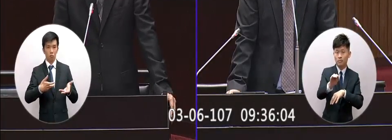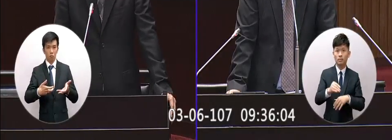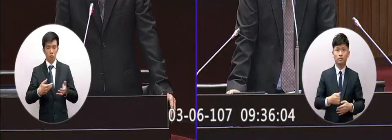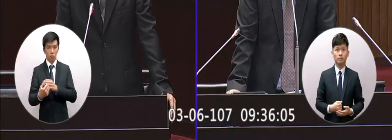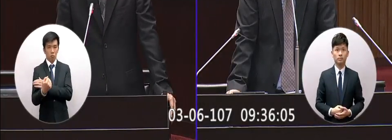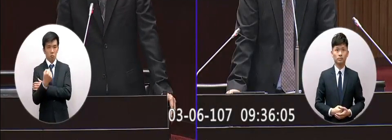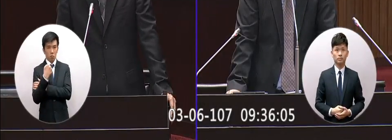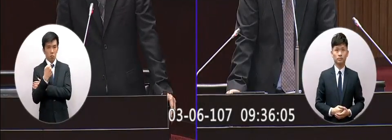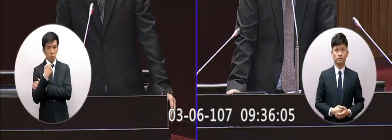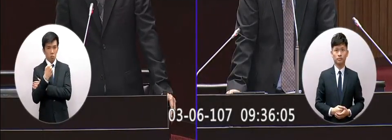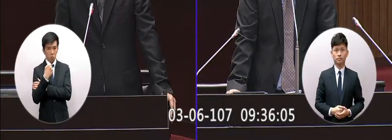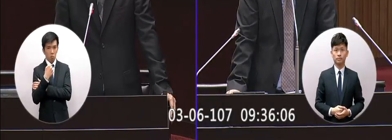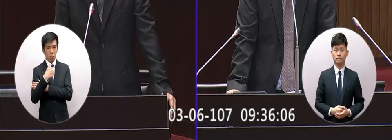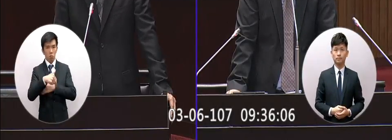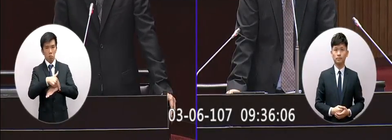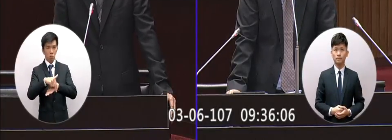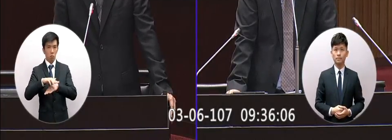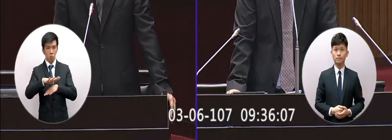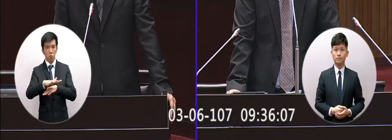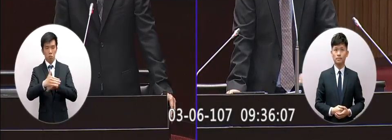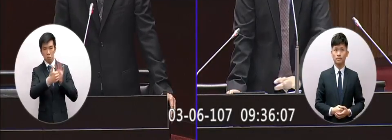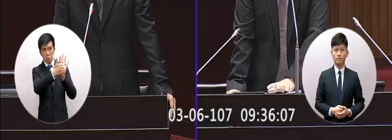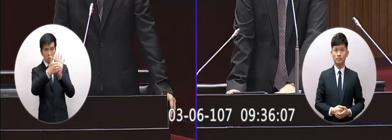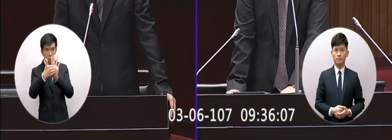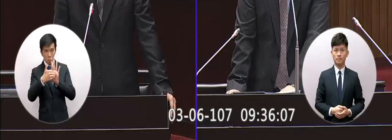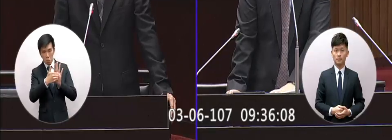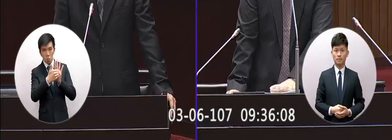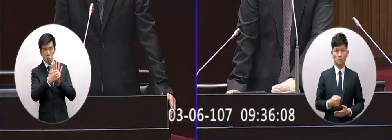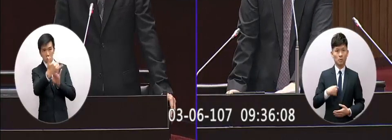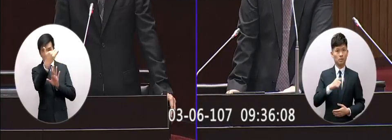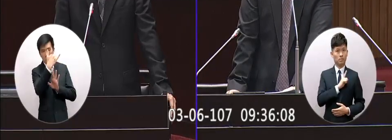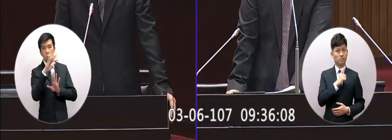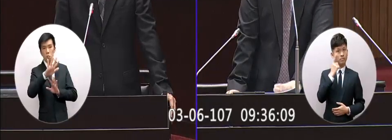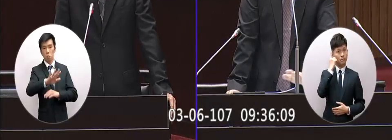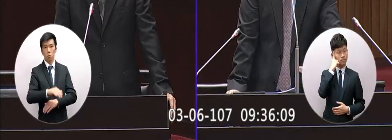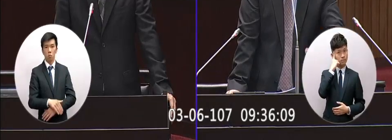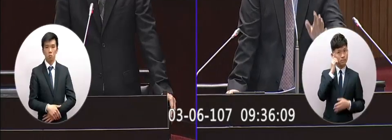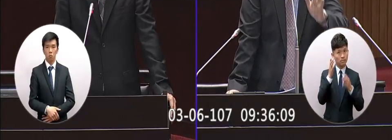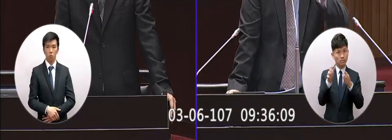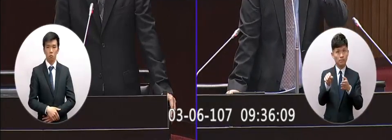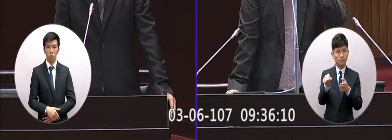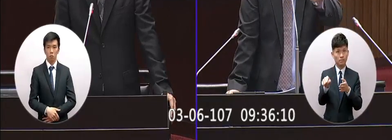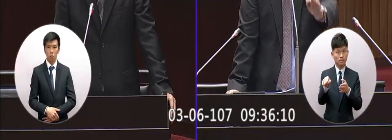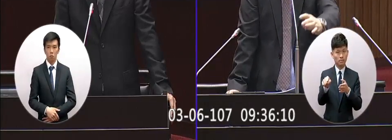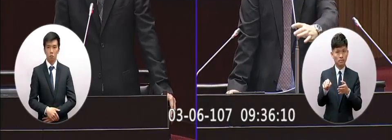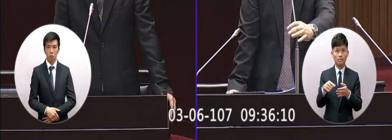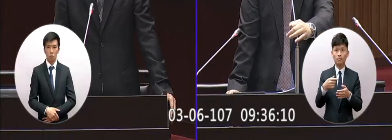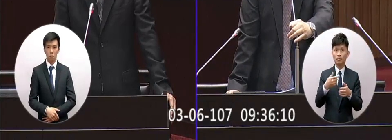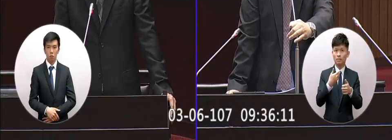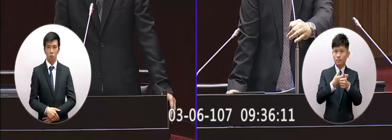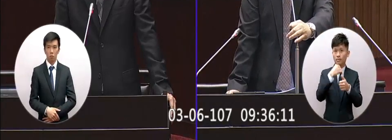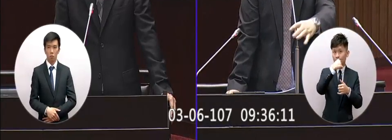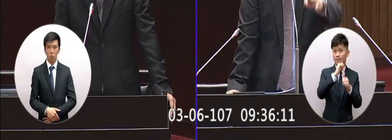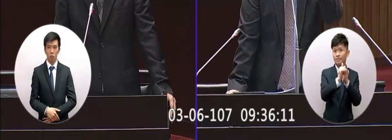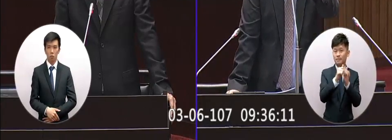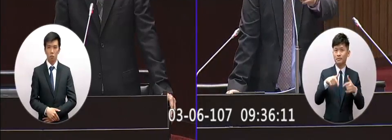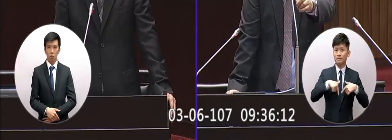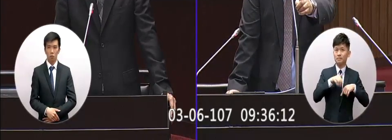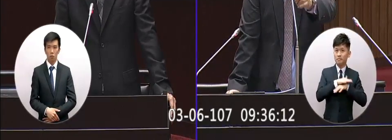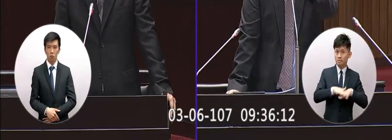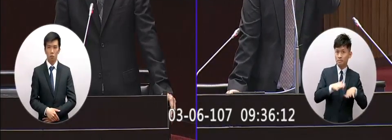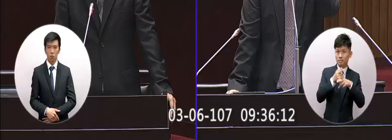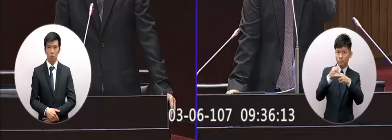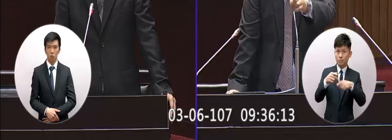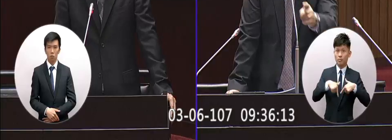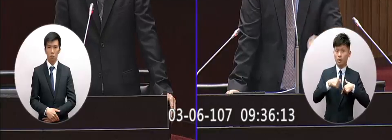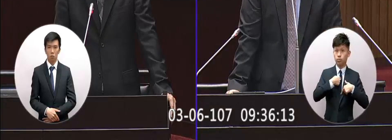化我们的勤监侦的一个系统。 我认为说这部分应该要让国人有信心的哈。平